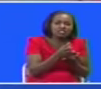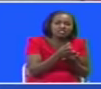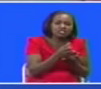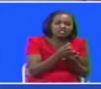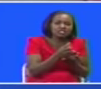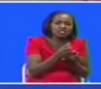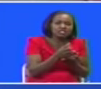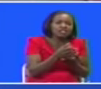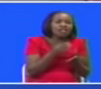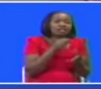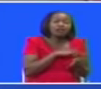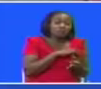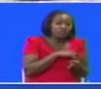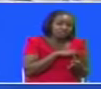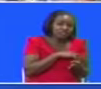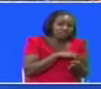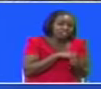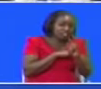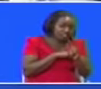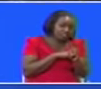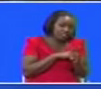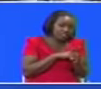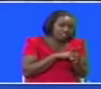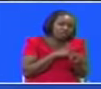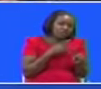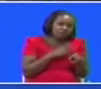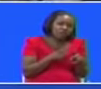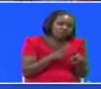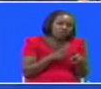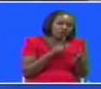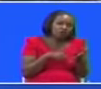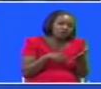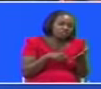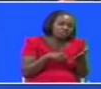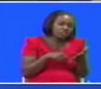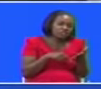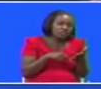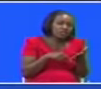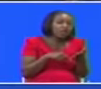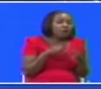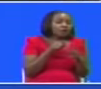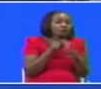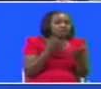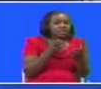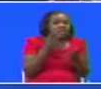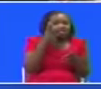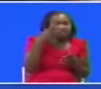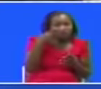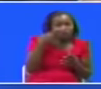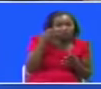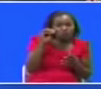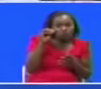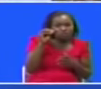mapatazo. Mafanikio yake yanaonekana sasa. Lakini kile jambo iliyokuwa ni WHO au idara ya